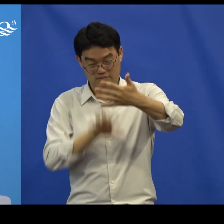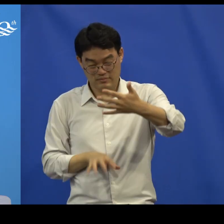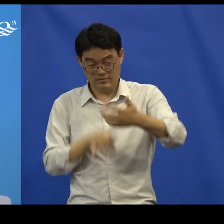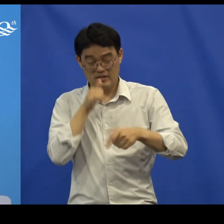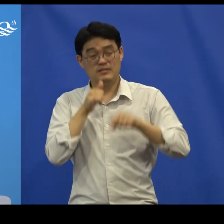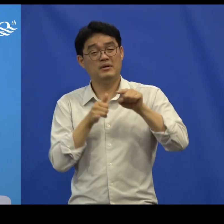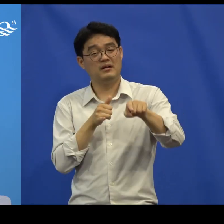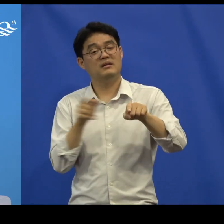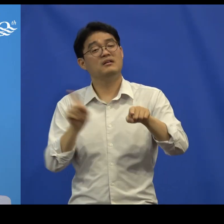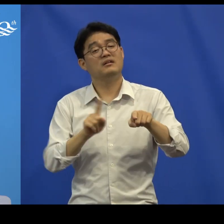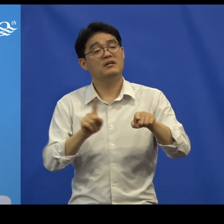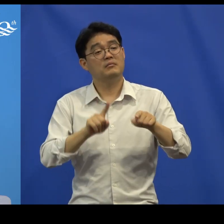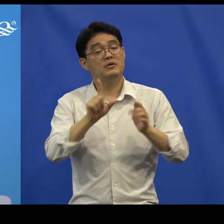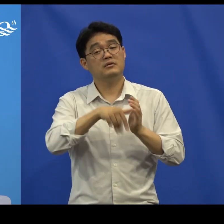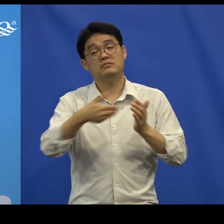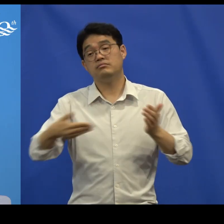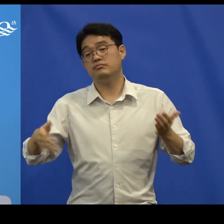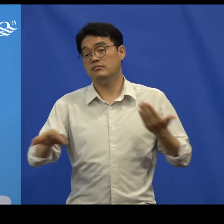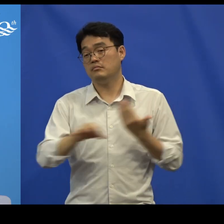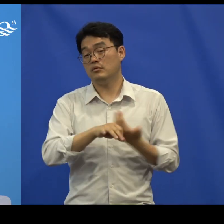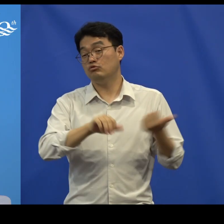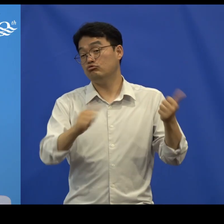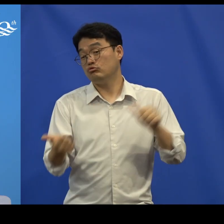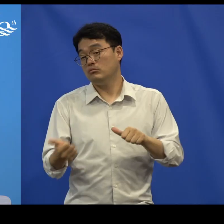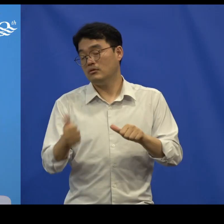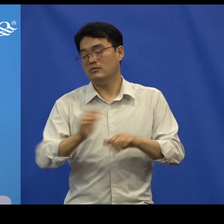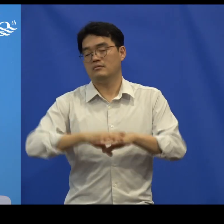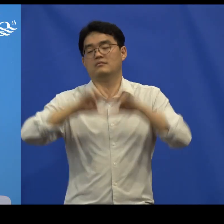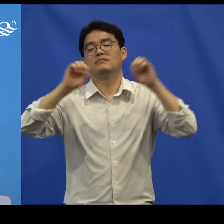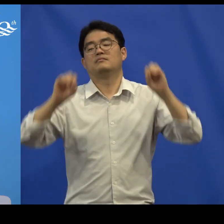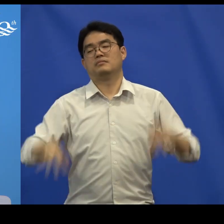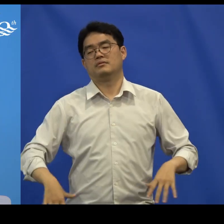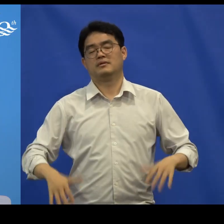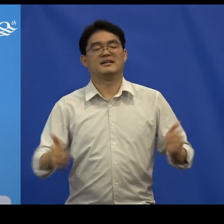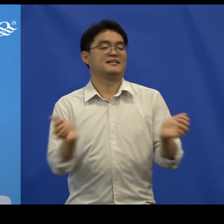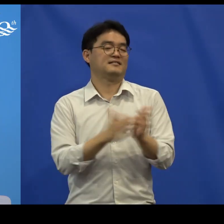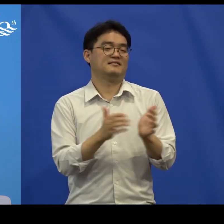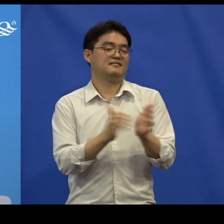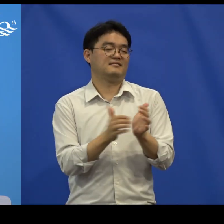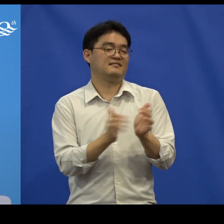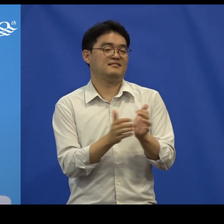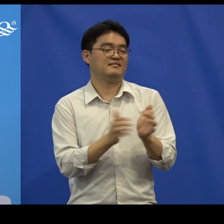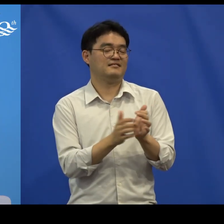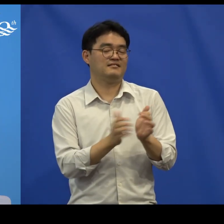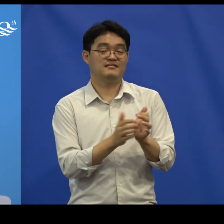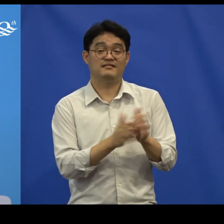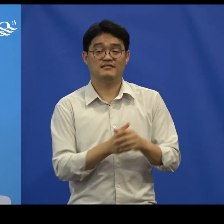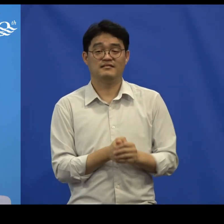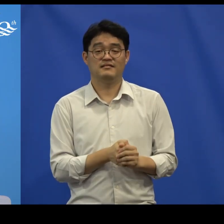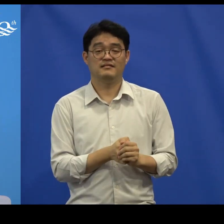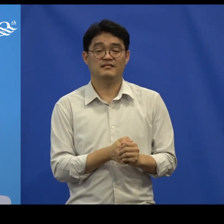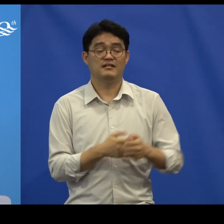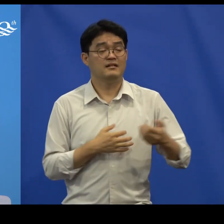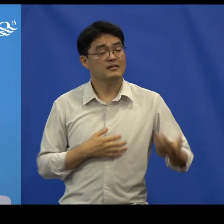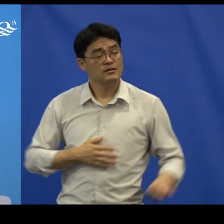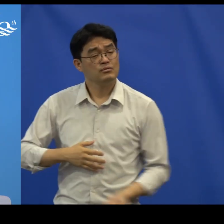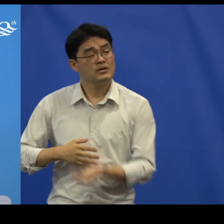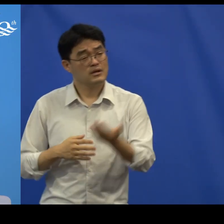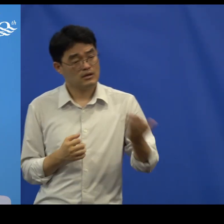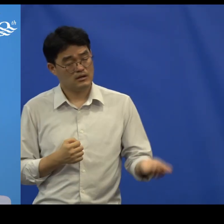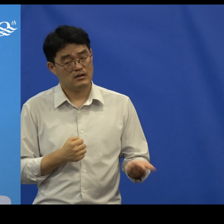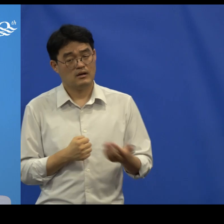남는가? 금방 사라져버려요. 그러니까 우리가 주님 앞에 쓰면 남는 게 하나도 없어요. 어떤 분은